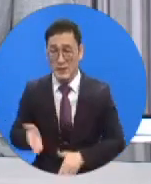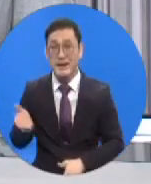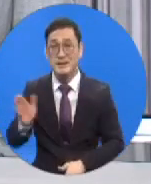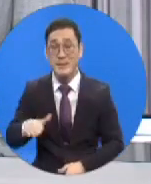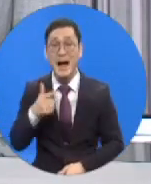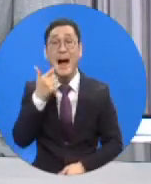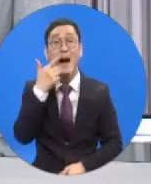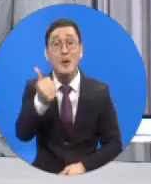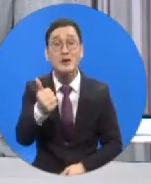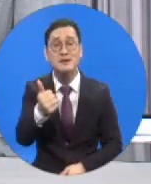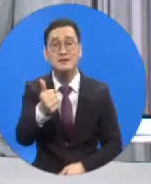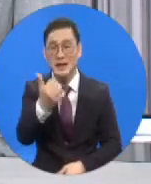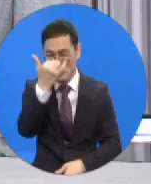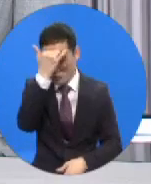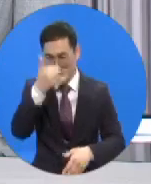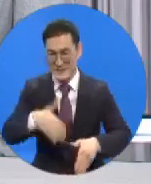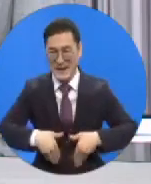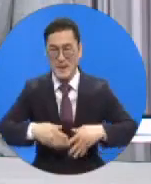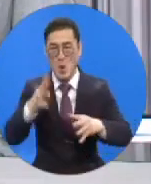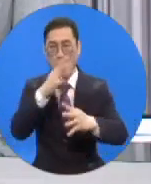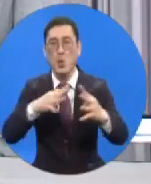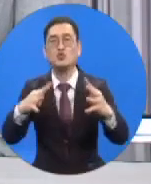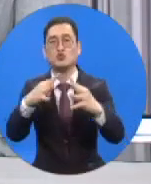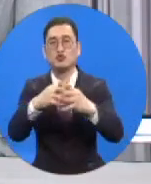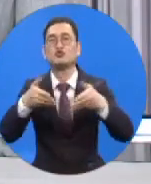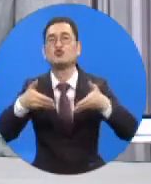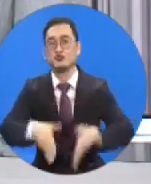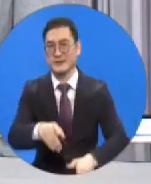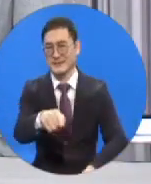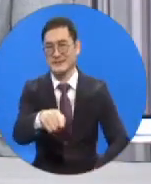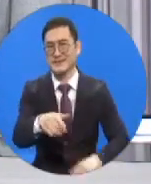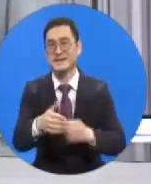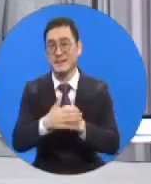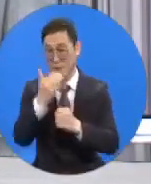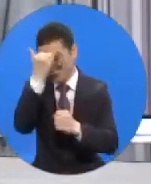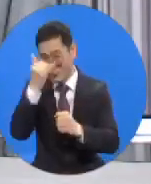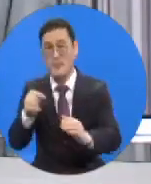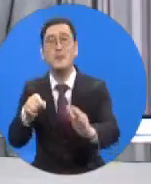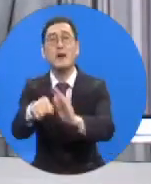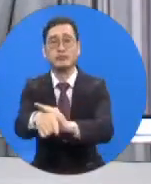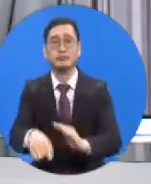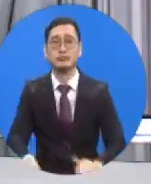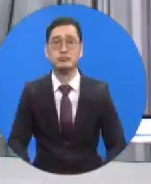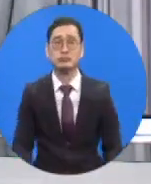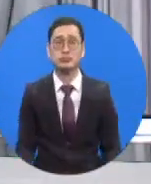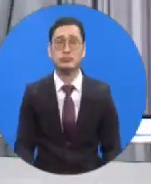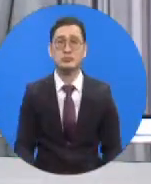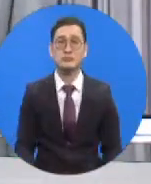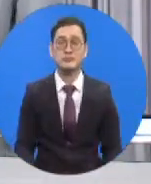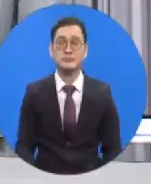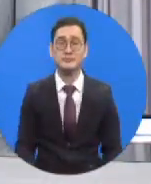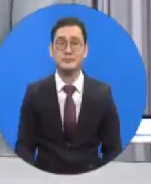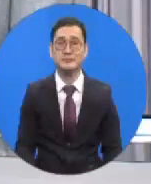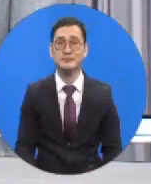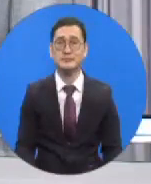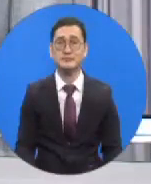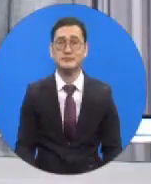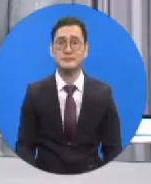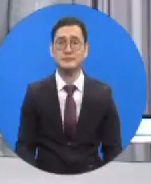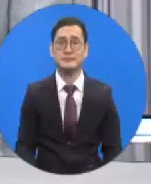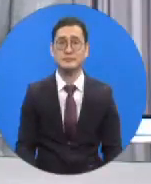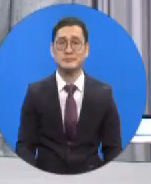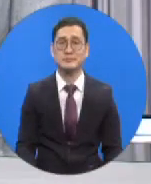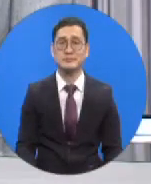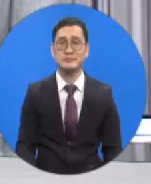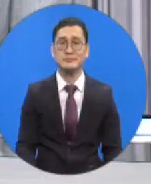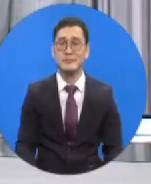부친이 또 충남 공주 출신이라고 합니다. 그래서 또 충청 방문하는 거 참 공교롭게 정치적 해석도 나오기도 하는데 어쨌든